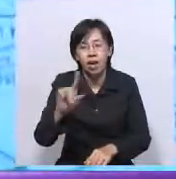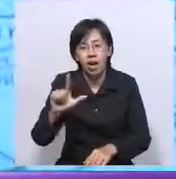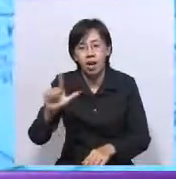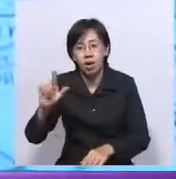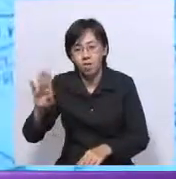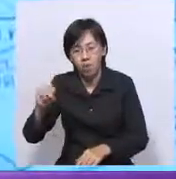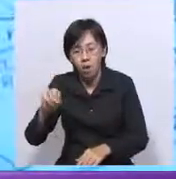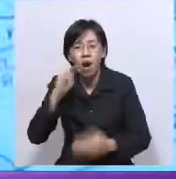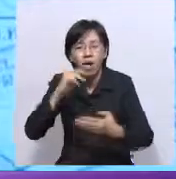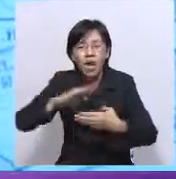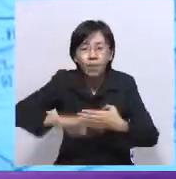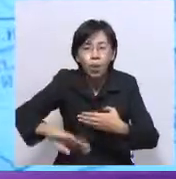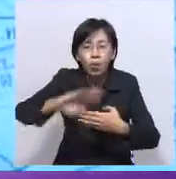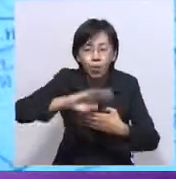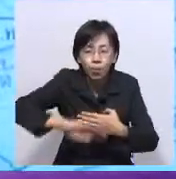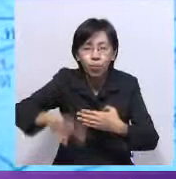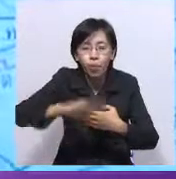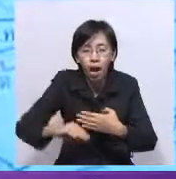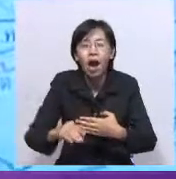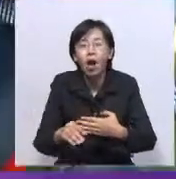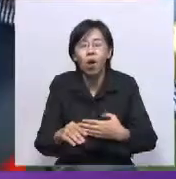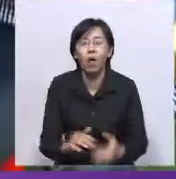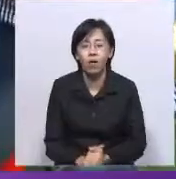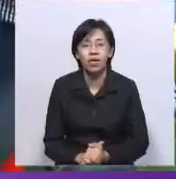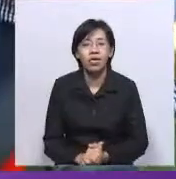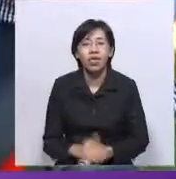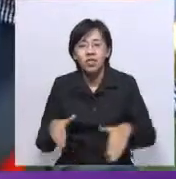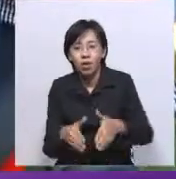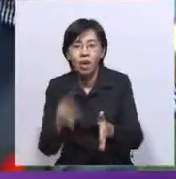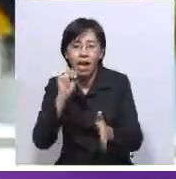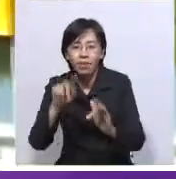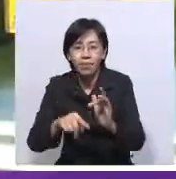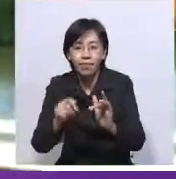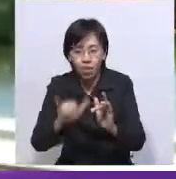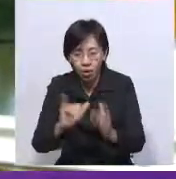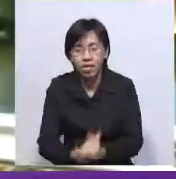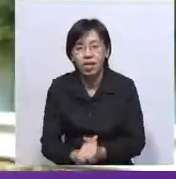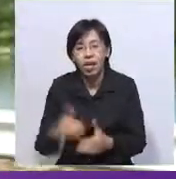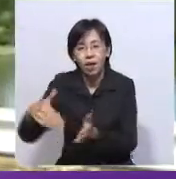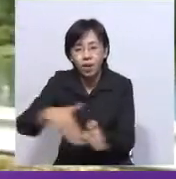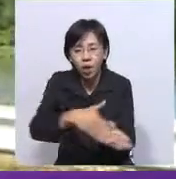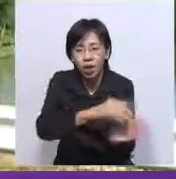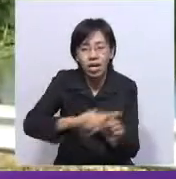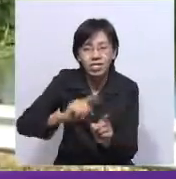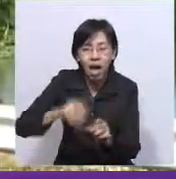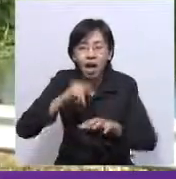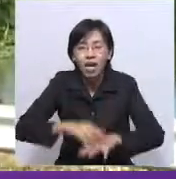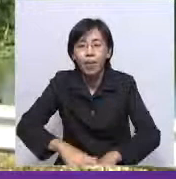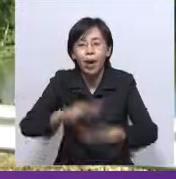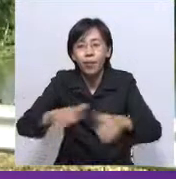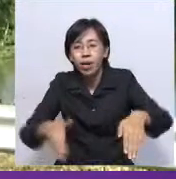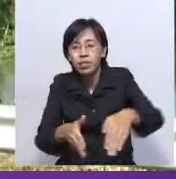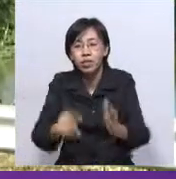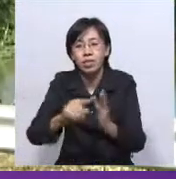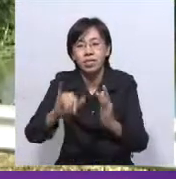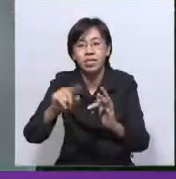มีการระบายน้ำออกจากทุ่งผ่านระบบชลประทานแม่น้ำน้อยและคลองบางหลวงก่อนจะระบายลงสู่แม่น้ำเจ้าพระยา